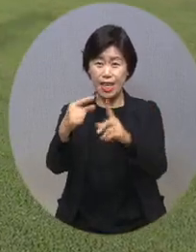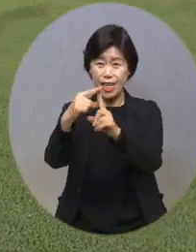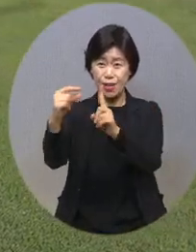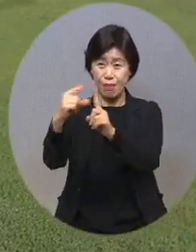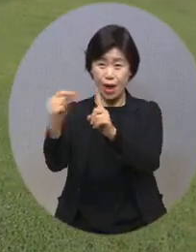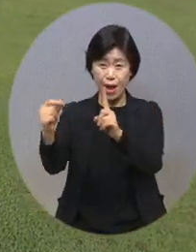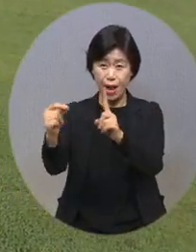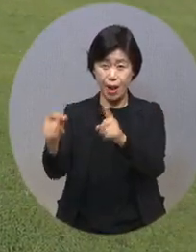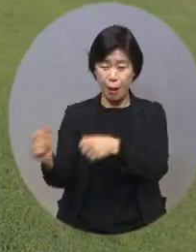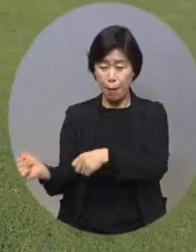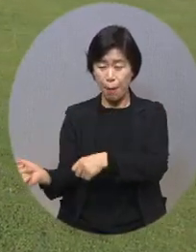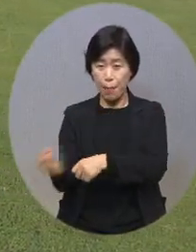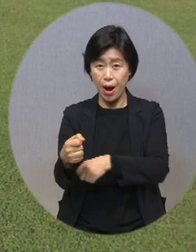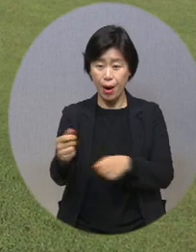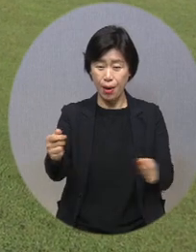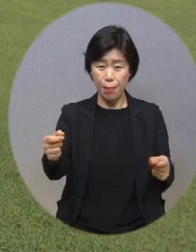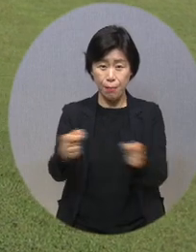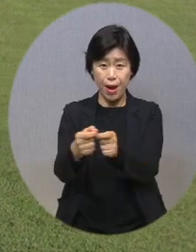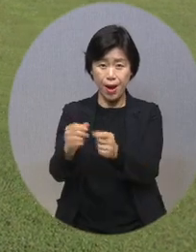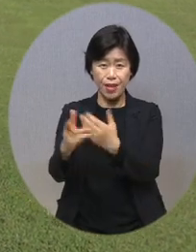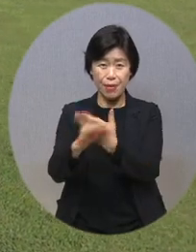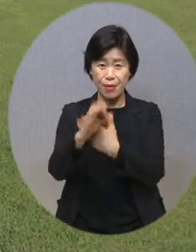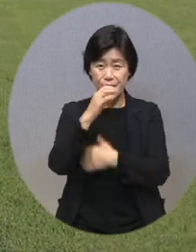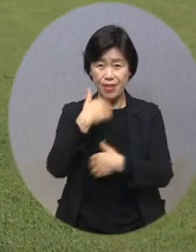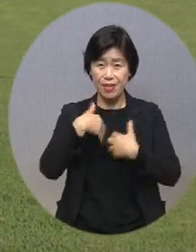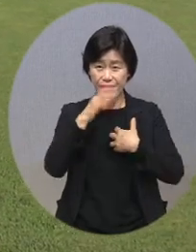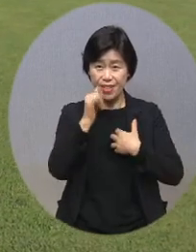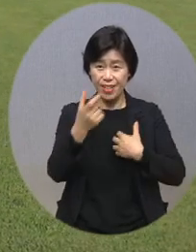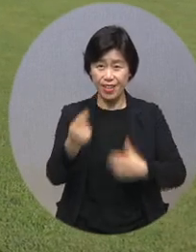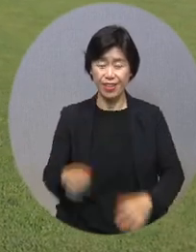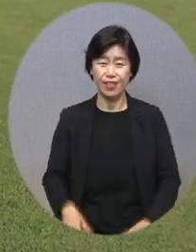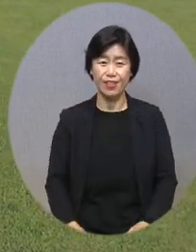맞춰줘. 근데 왼쪽이 좋자. 왼쪽이지.